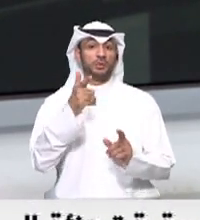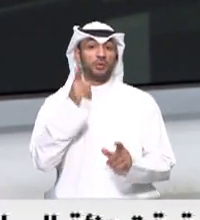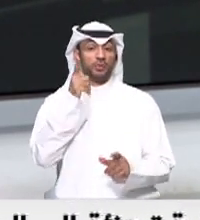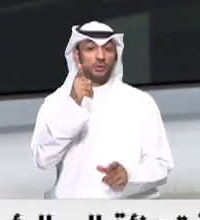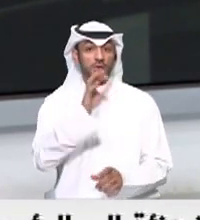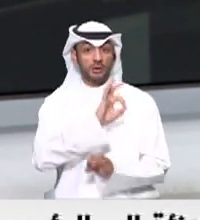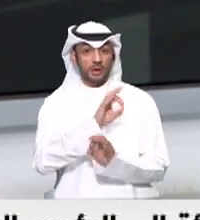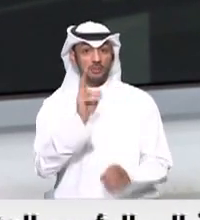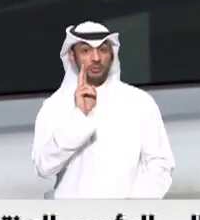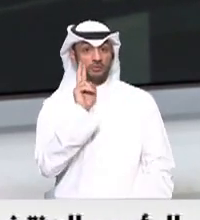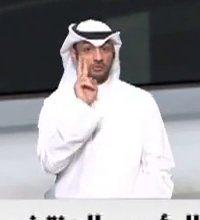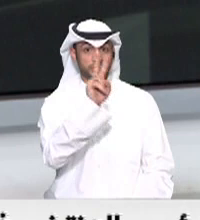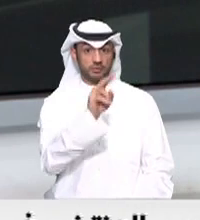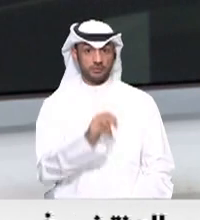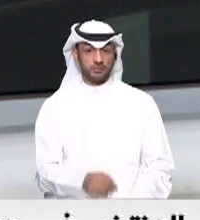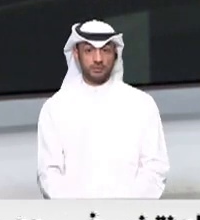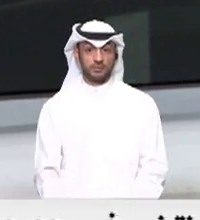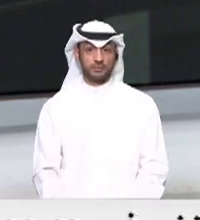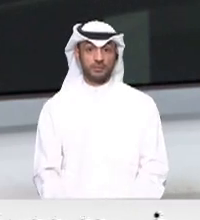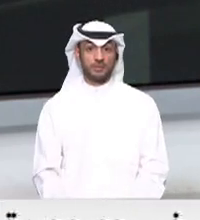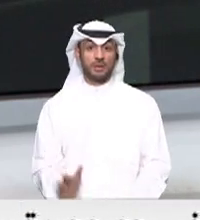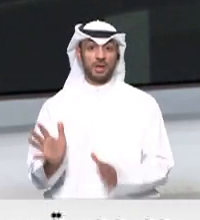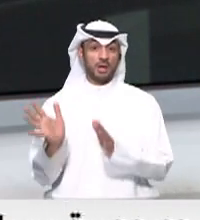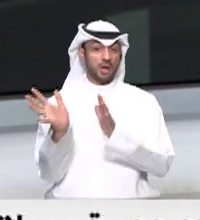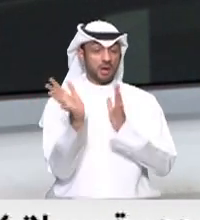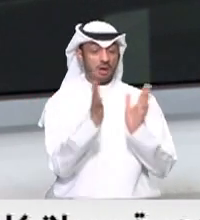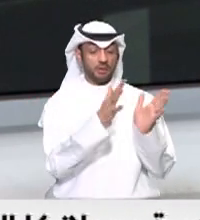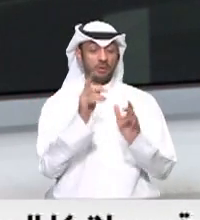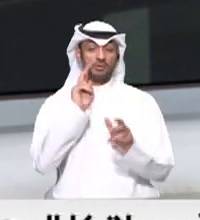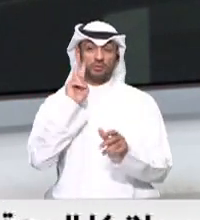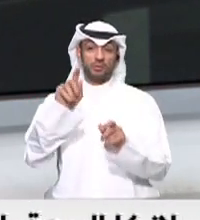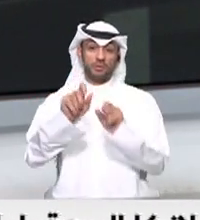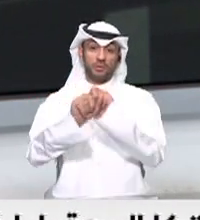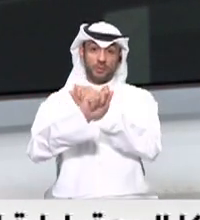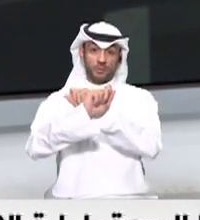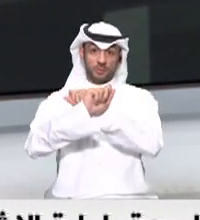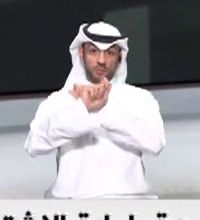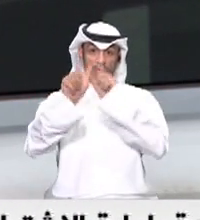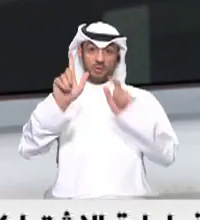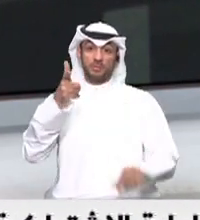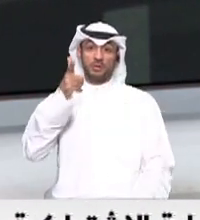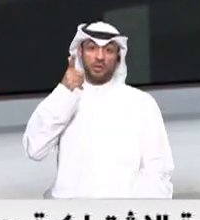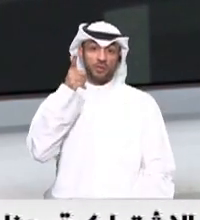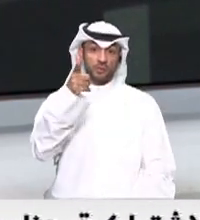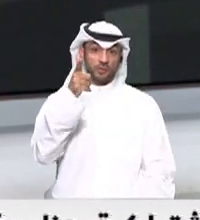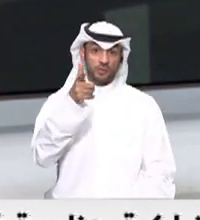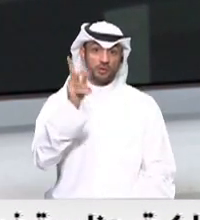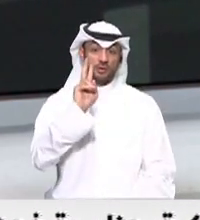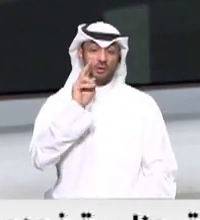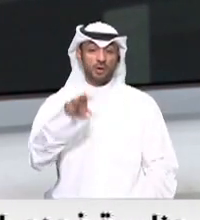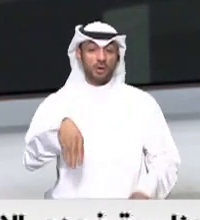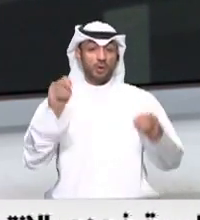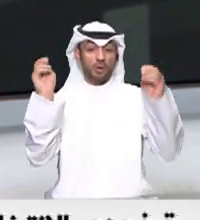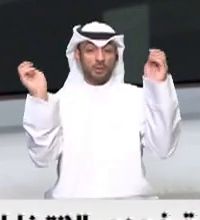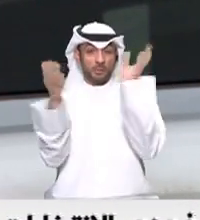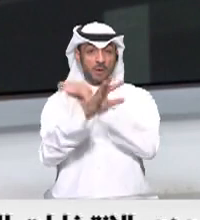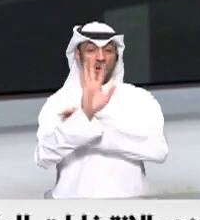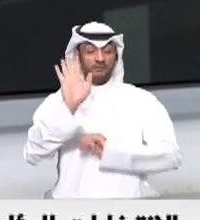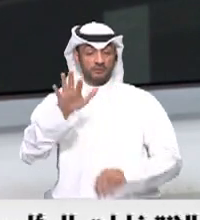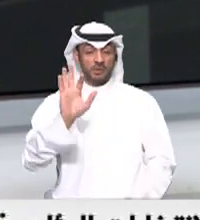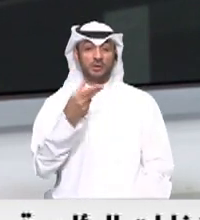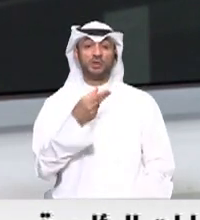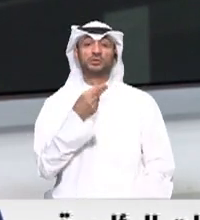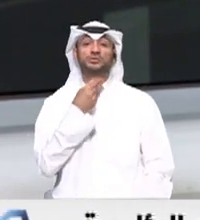65 م في الساعه نشاط رياح ملحوظ خلال فتره النهار وغبار مثار مثل في يوم الجمعه باذن الله